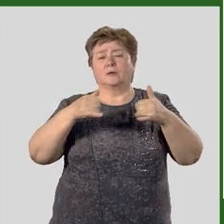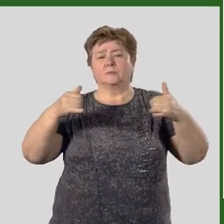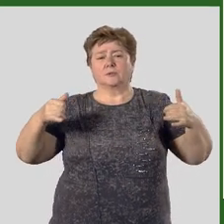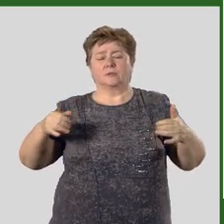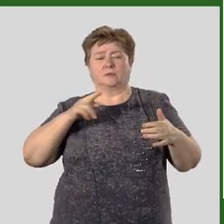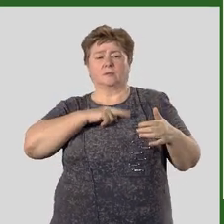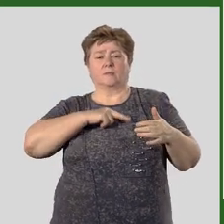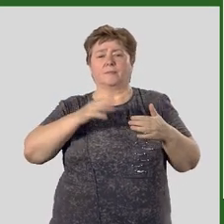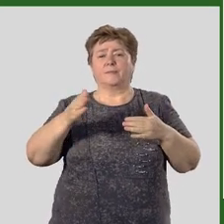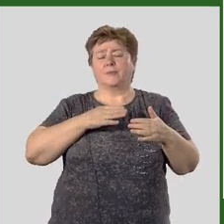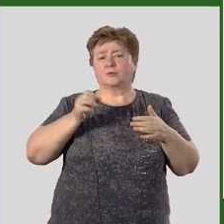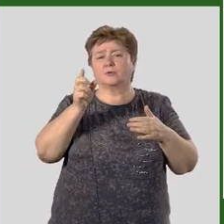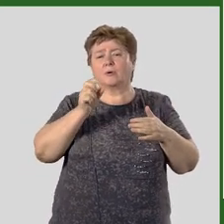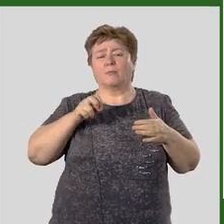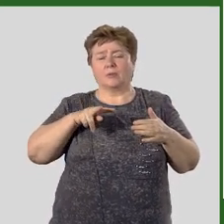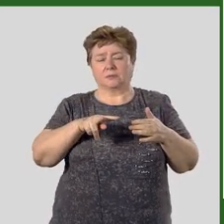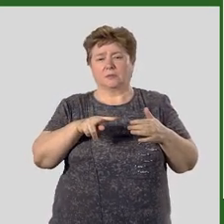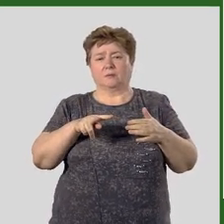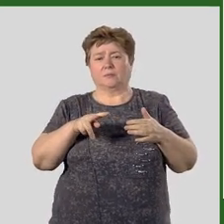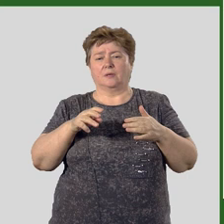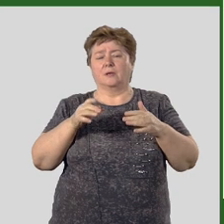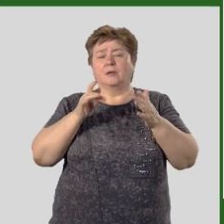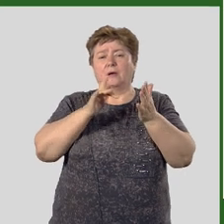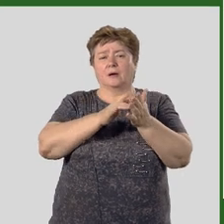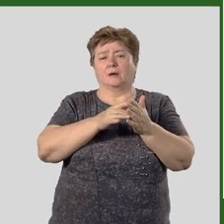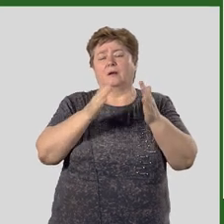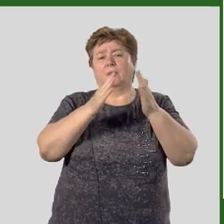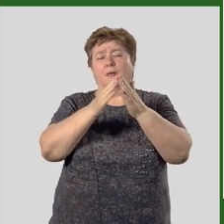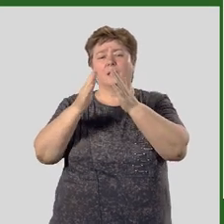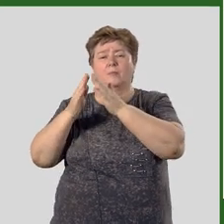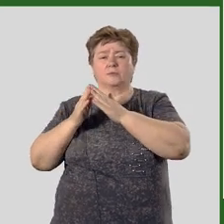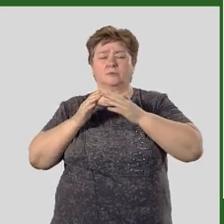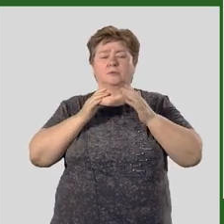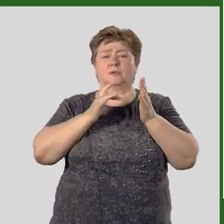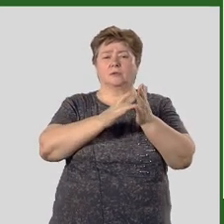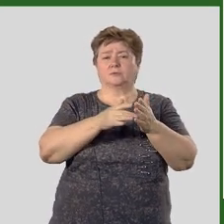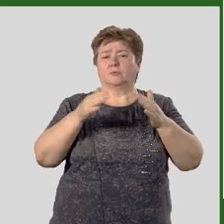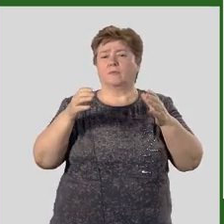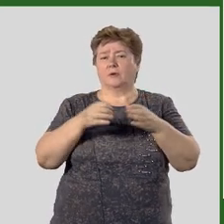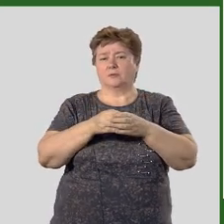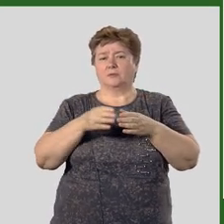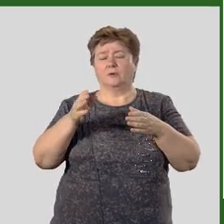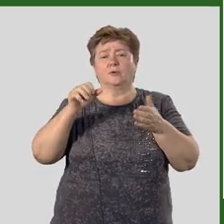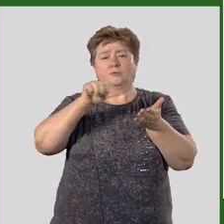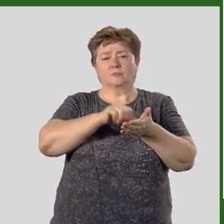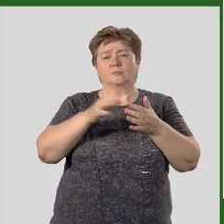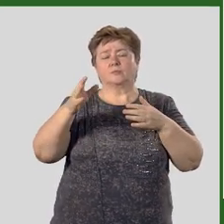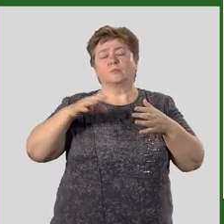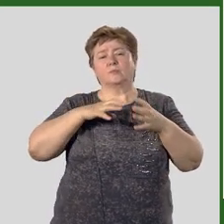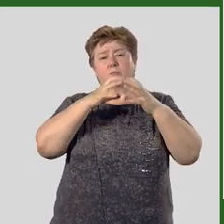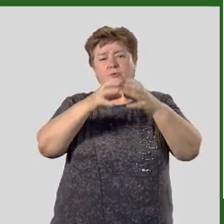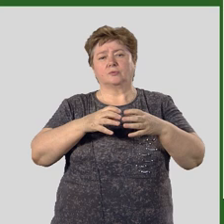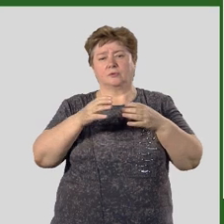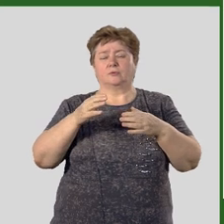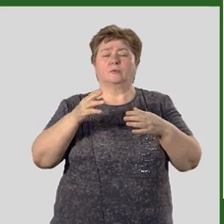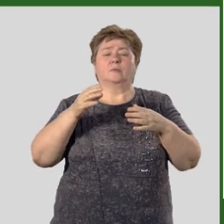распределении труда между областями, города и поселки городского типа, участвующие в международном